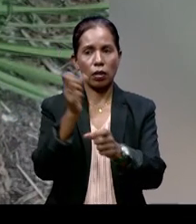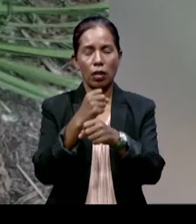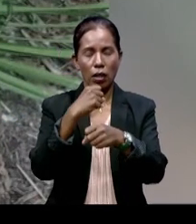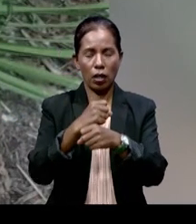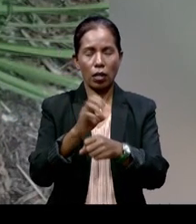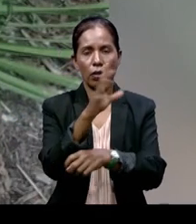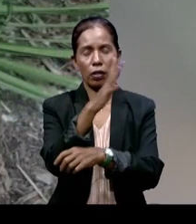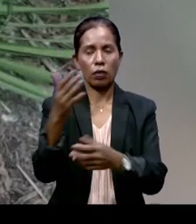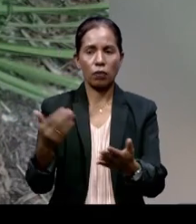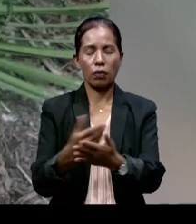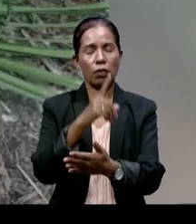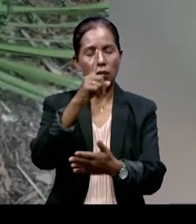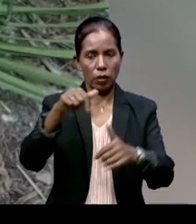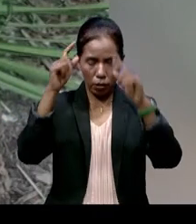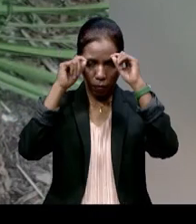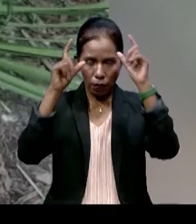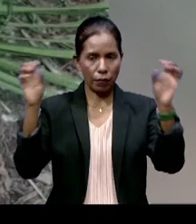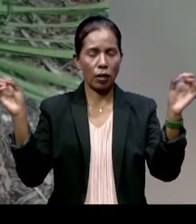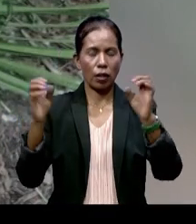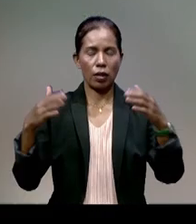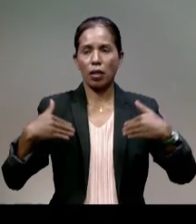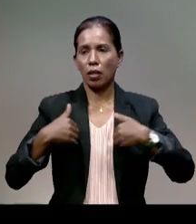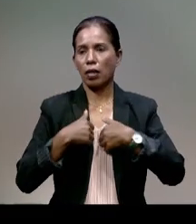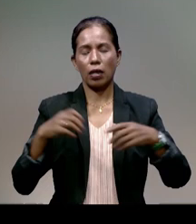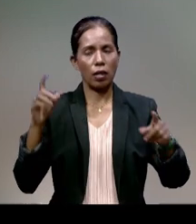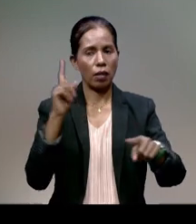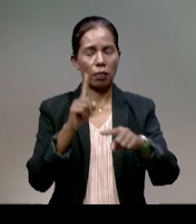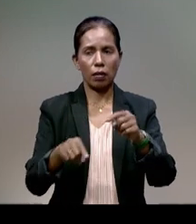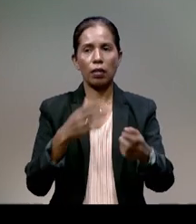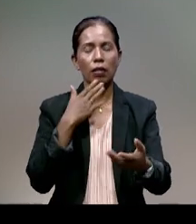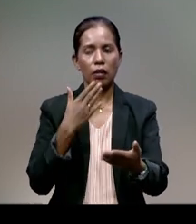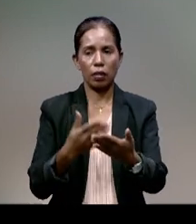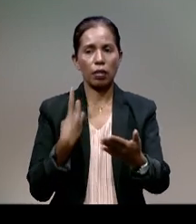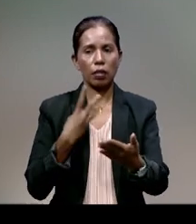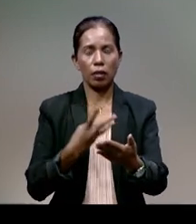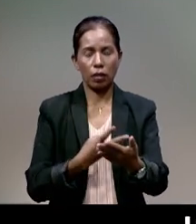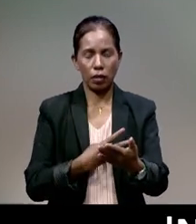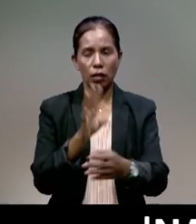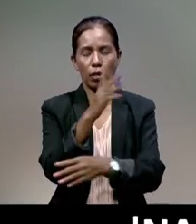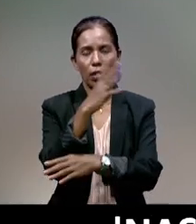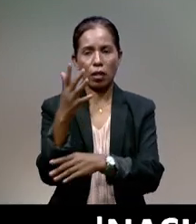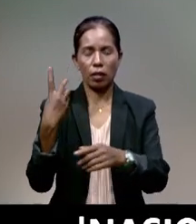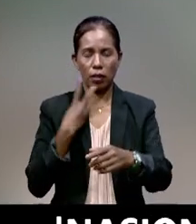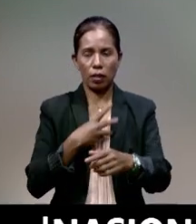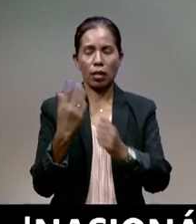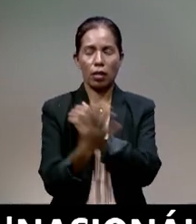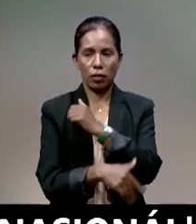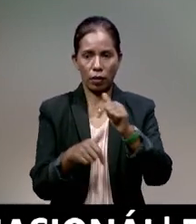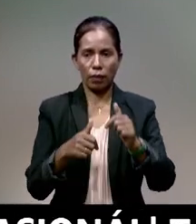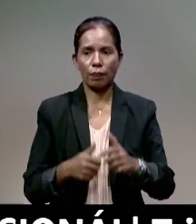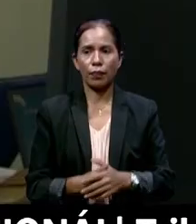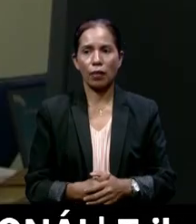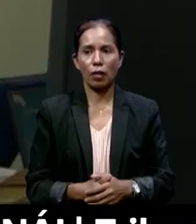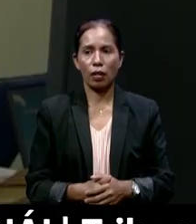ida iha Timor Leste tama kuandu laiha balada fuik se labele recupera fali vegetasaun floresta iha railaran parte ida ne maka